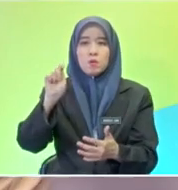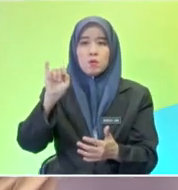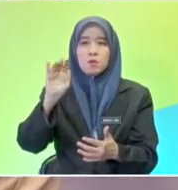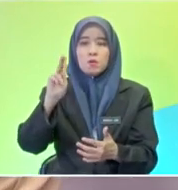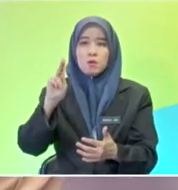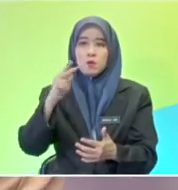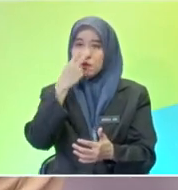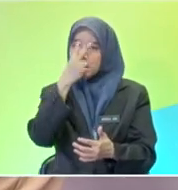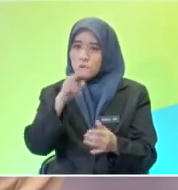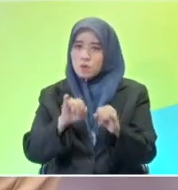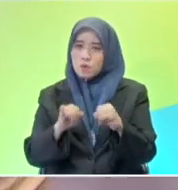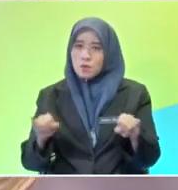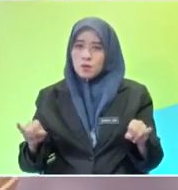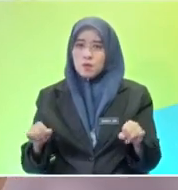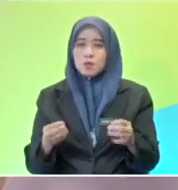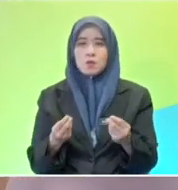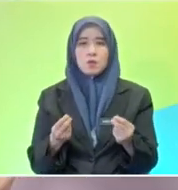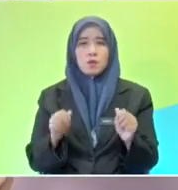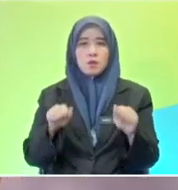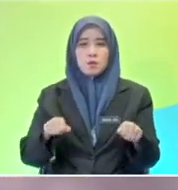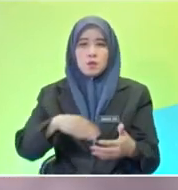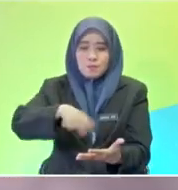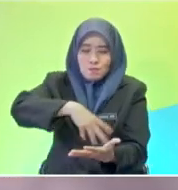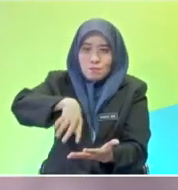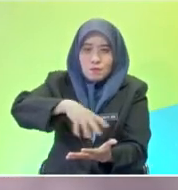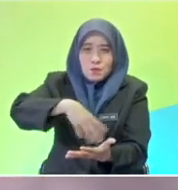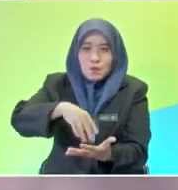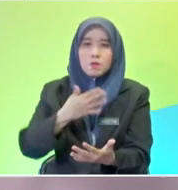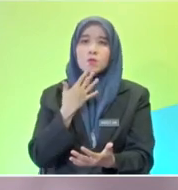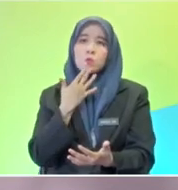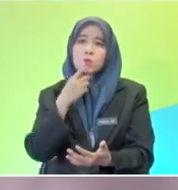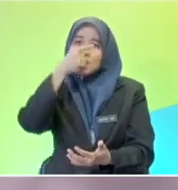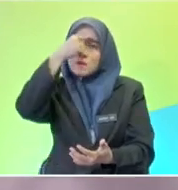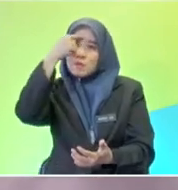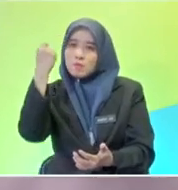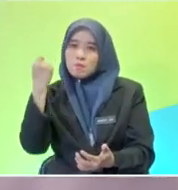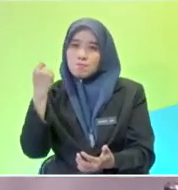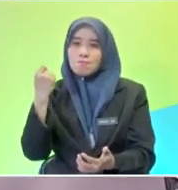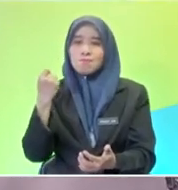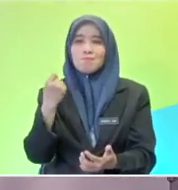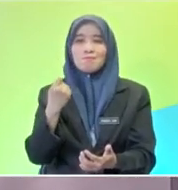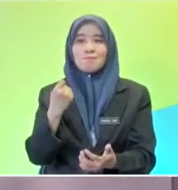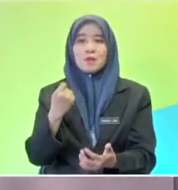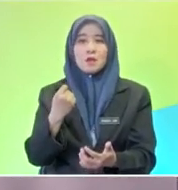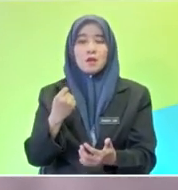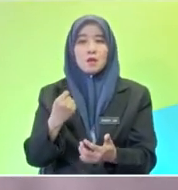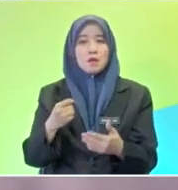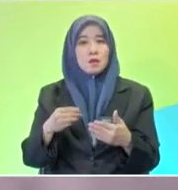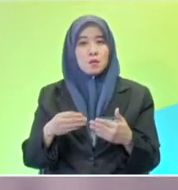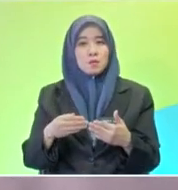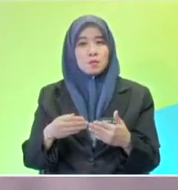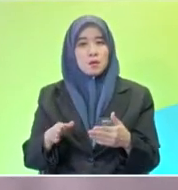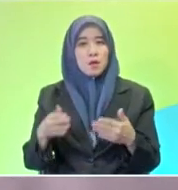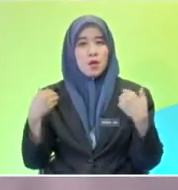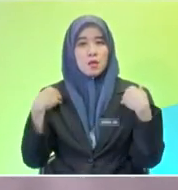tanah. Okey, boleh kacau-kacau. Okay. Tengok warnanya hitam. Hitam. Ah, hitam. Lepas tu ada sedikit daun